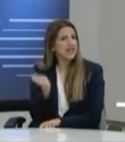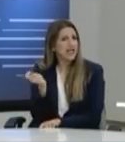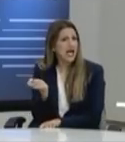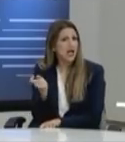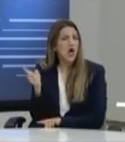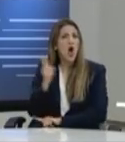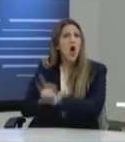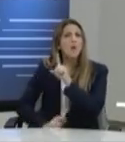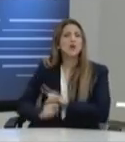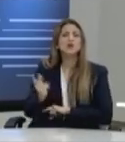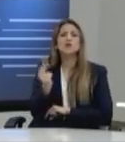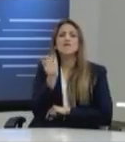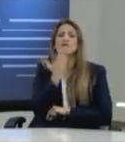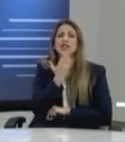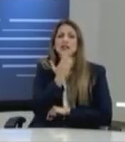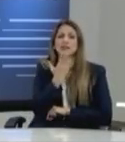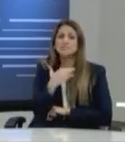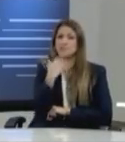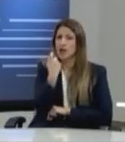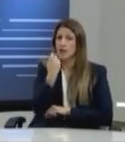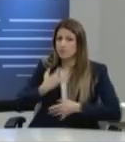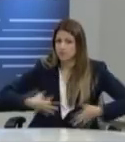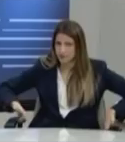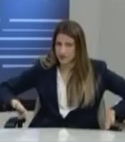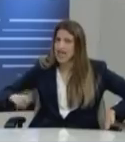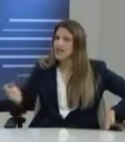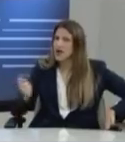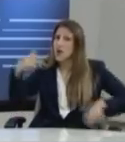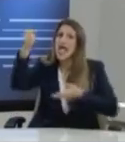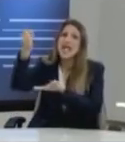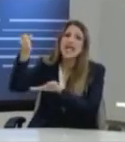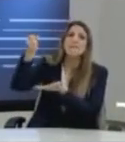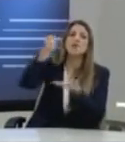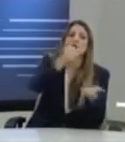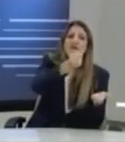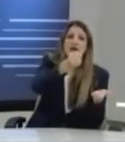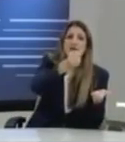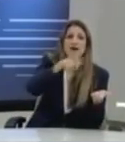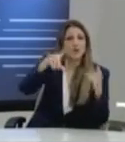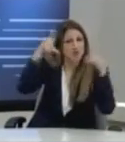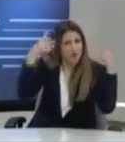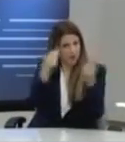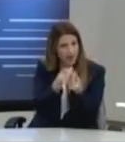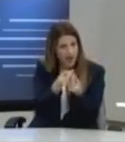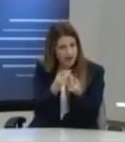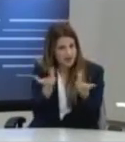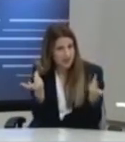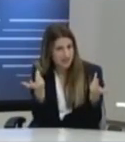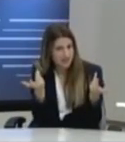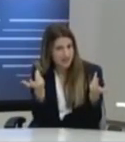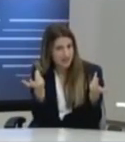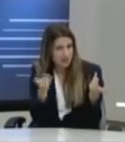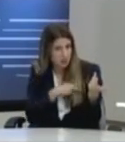σε όποιον φοιτητή δεν έχει την οικονομική δυνατότητα υποτροφίες για να σπουδάζουν. Είναι αντιδημοκρατικό αυτό? Είναι